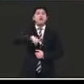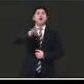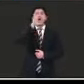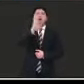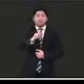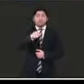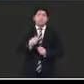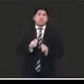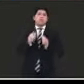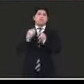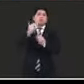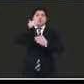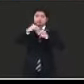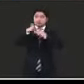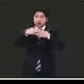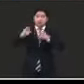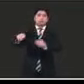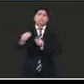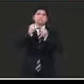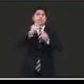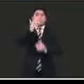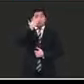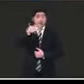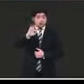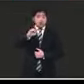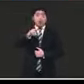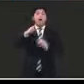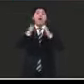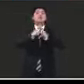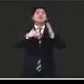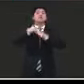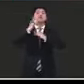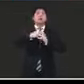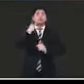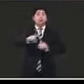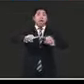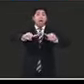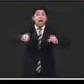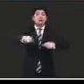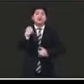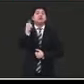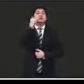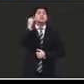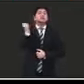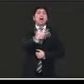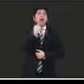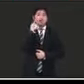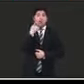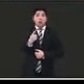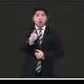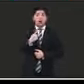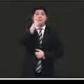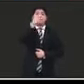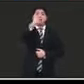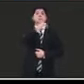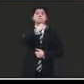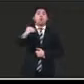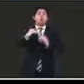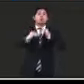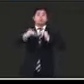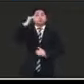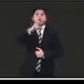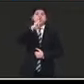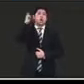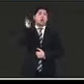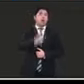teslim edeceğiz konut inşası amaçlı arsa sayısını da 1 milyona çıkarma